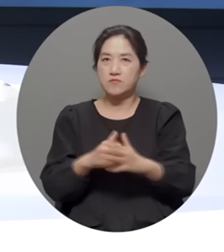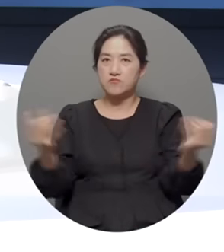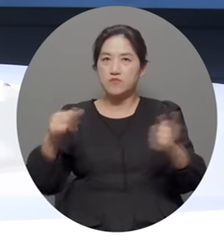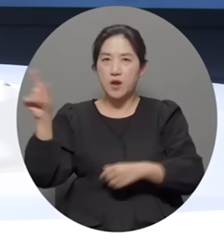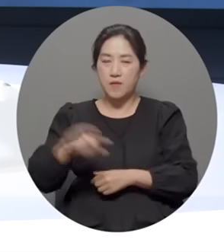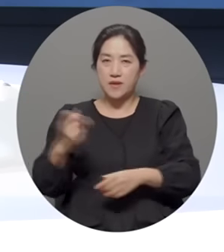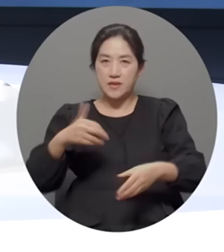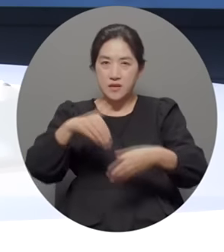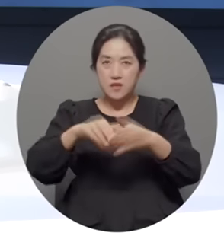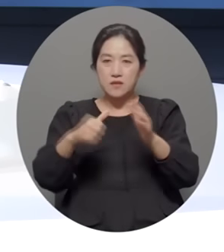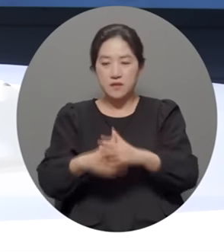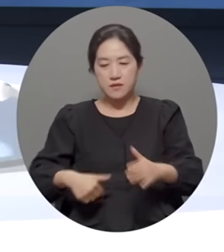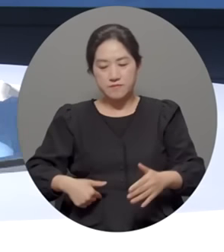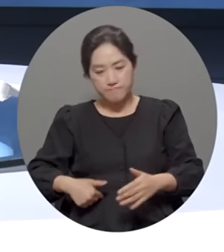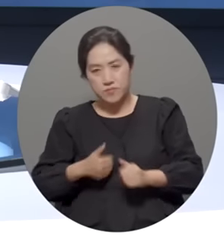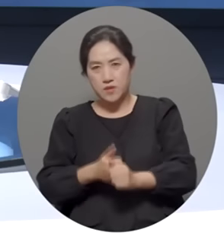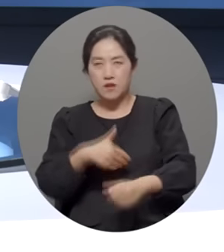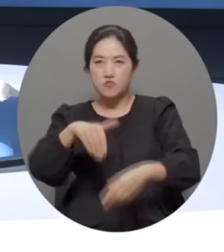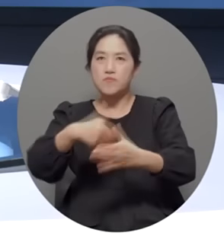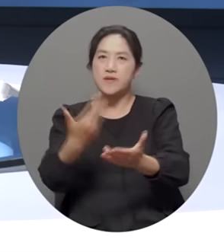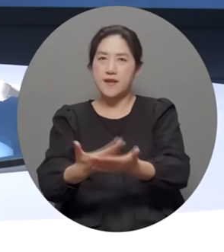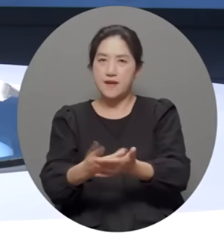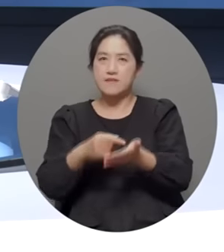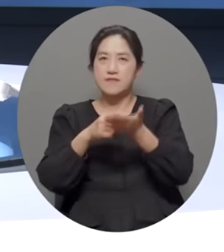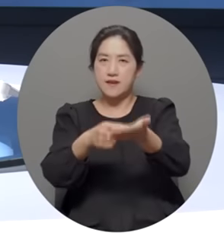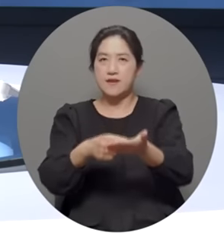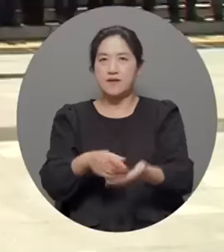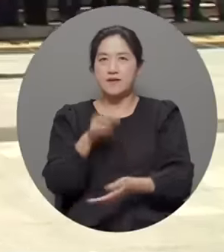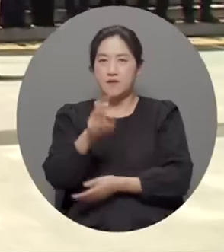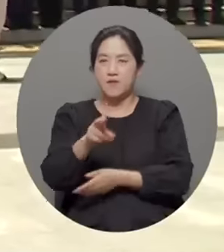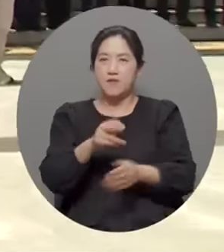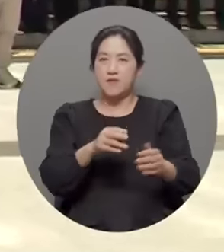여당에 호소했습니다. 신수아 기자가 보도합니다.